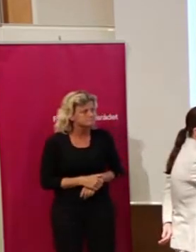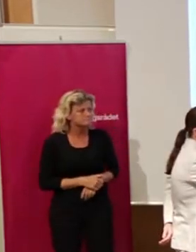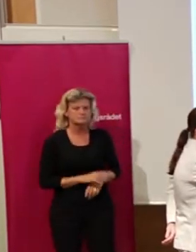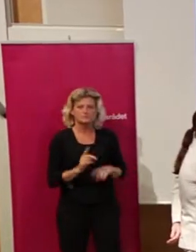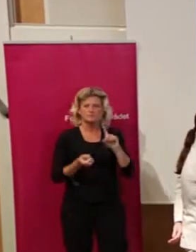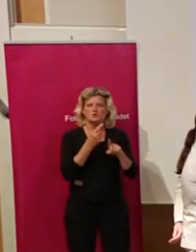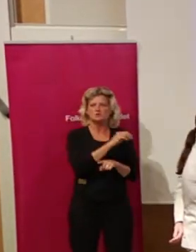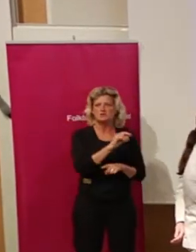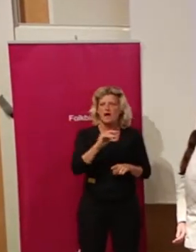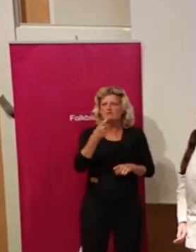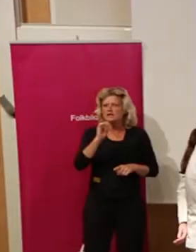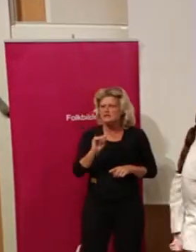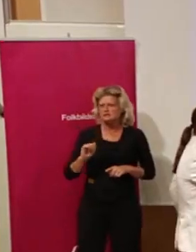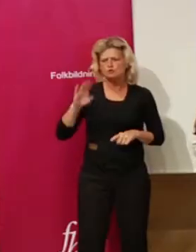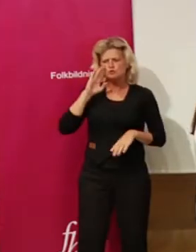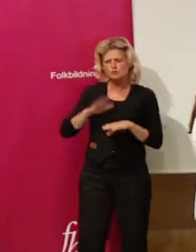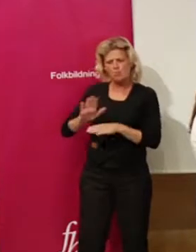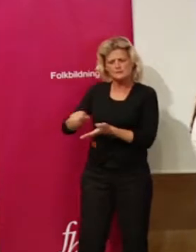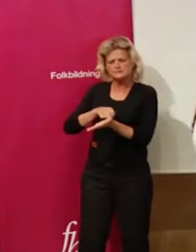Anneli, vad var det här för någon slags rapport?